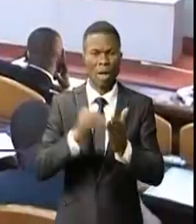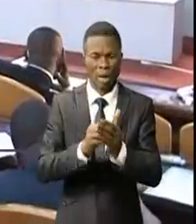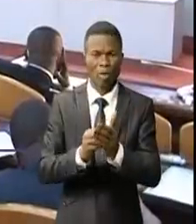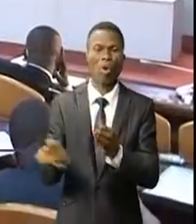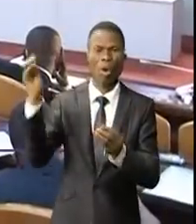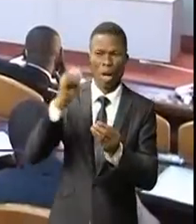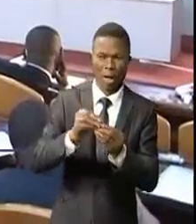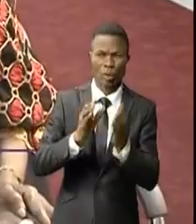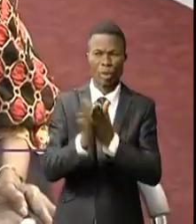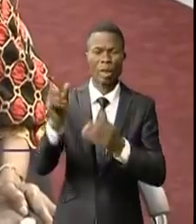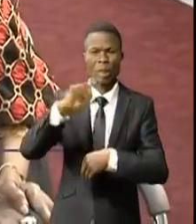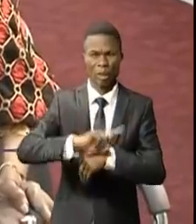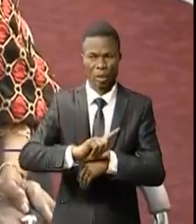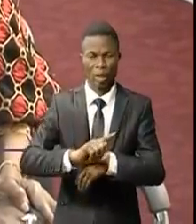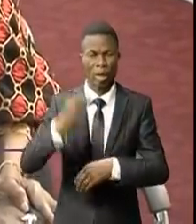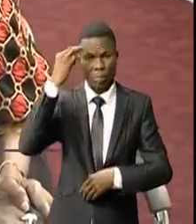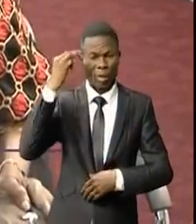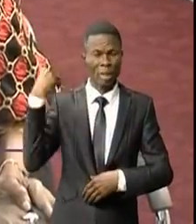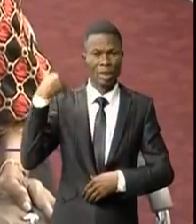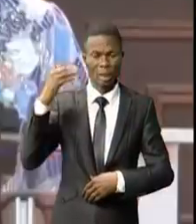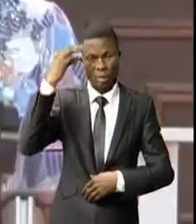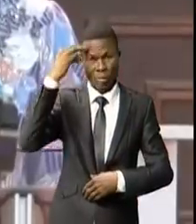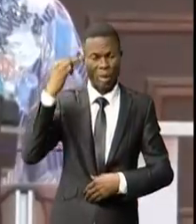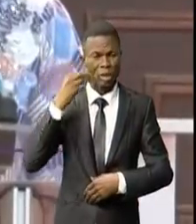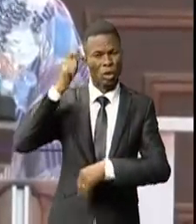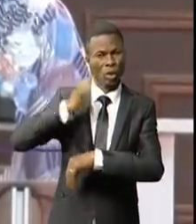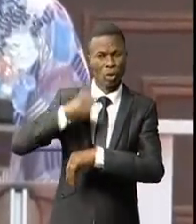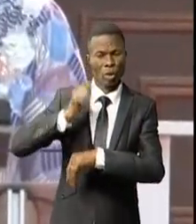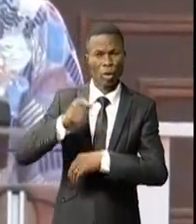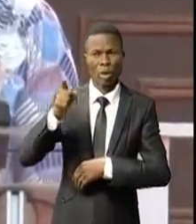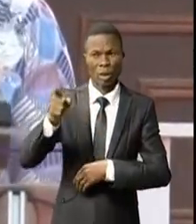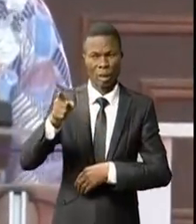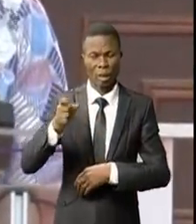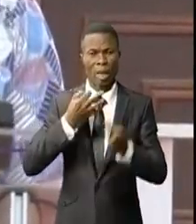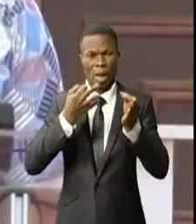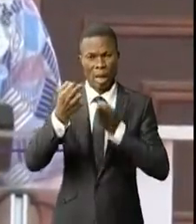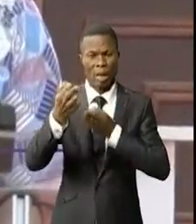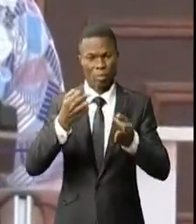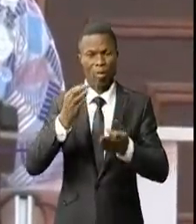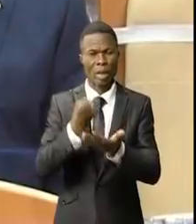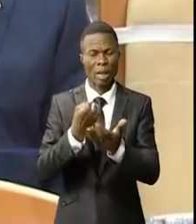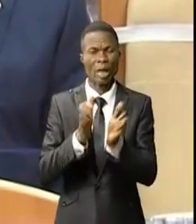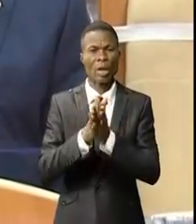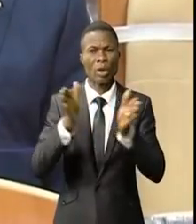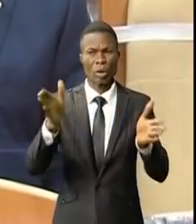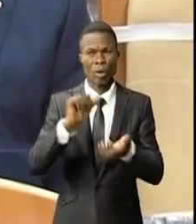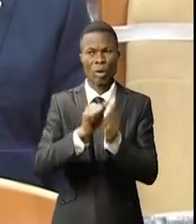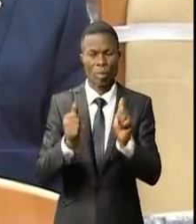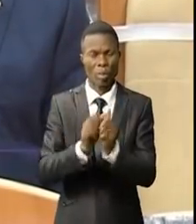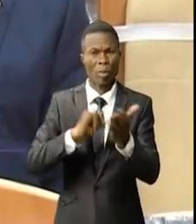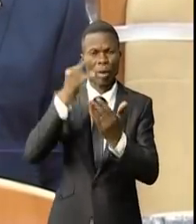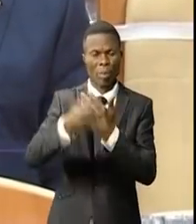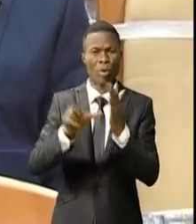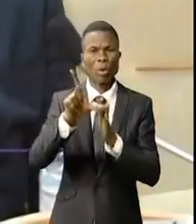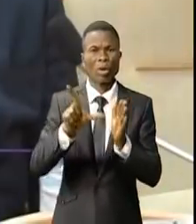prorogation, la ministre d'État, ministre de la Justice et garde des Sceaux, Rose Mutombo, a exposé l'économie générale de la dite projet de